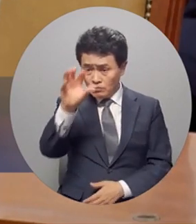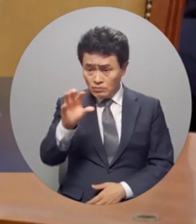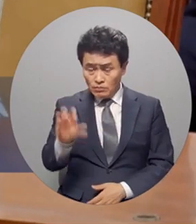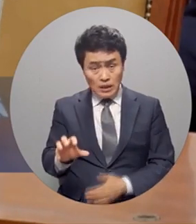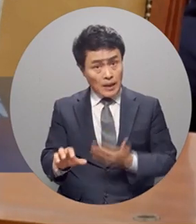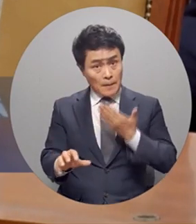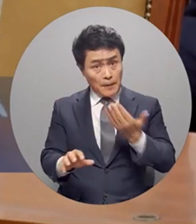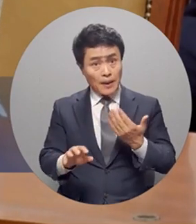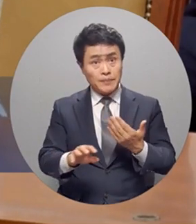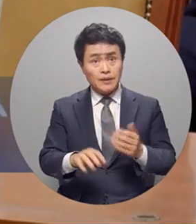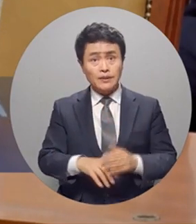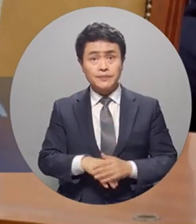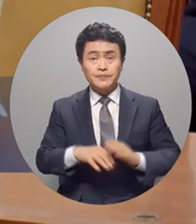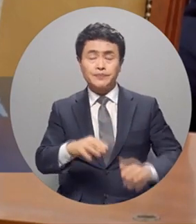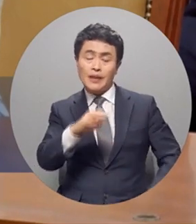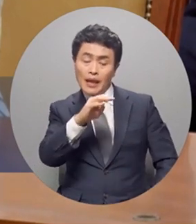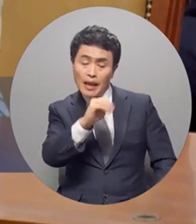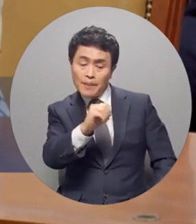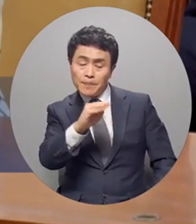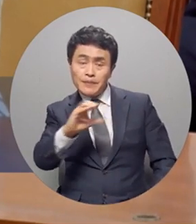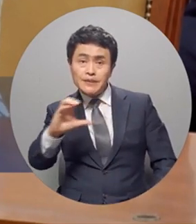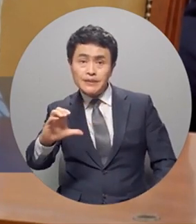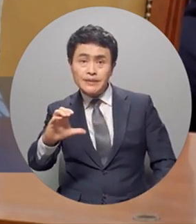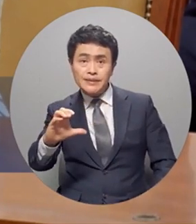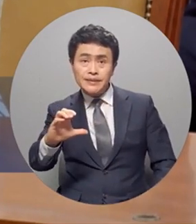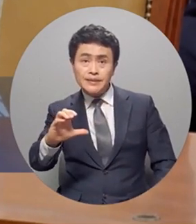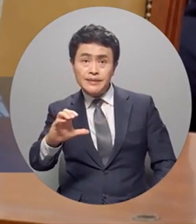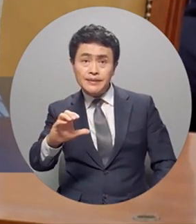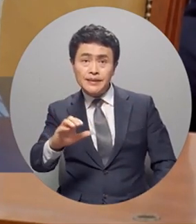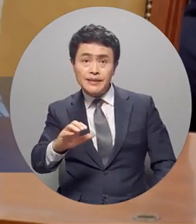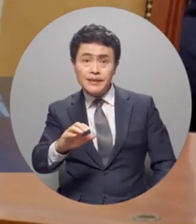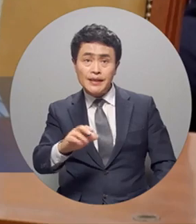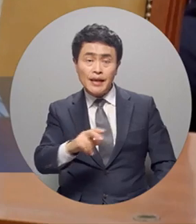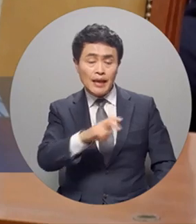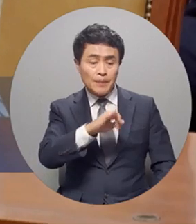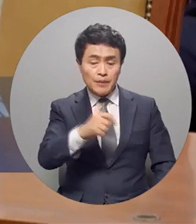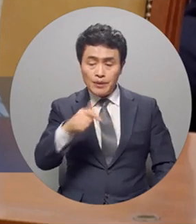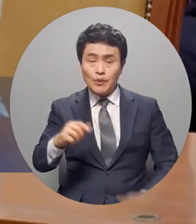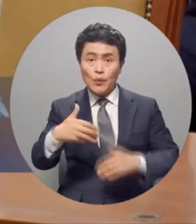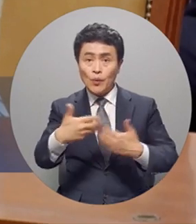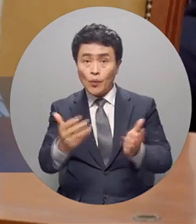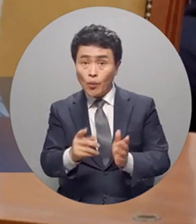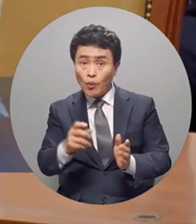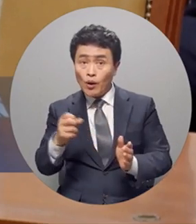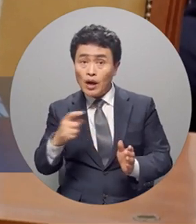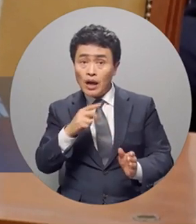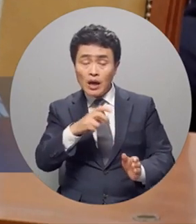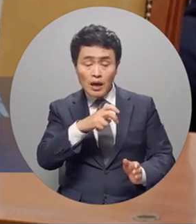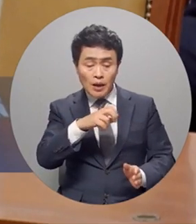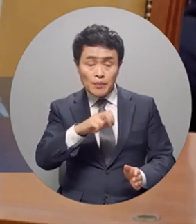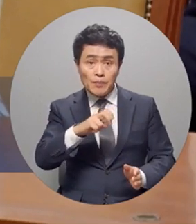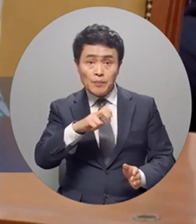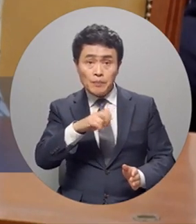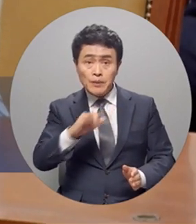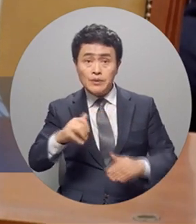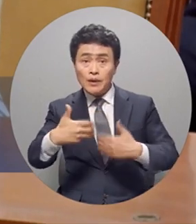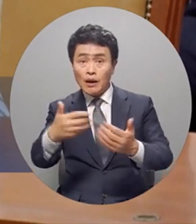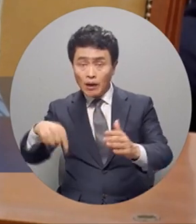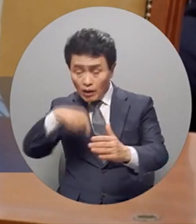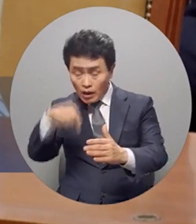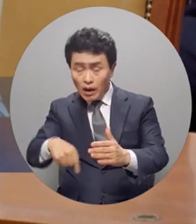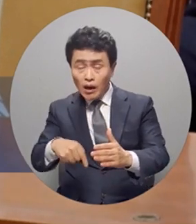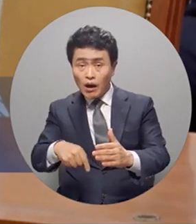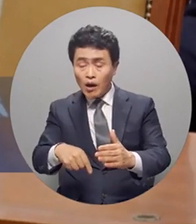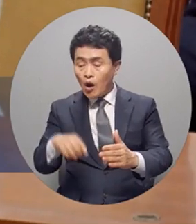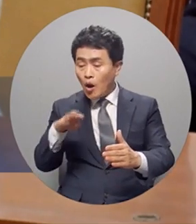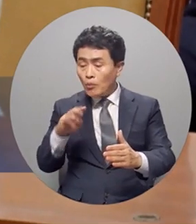겁니까? 저는 MBC가 민노총 브로드캐스팅 컴퍼니 또는 뭐 민주당 브로드캐스팅 컴퍼니라는